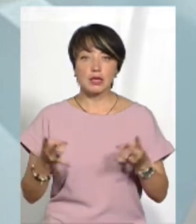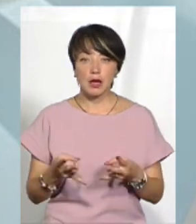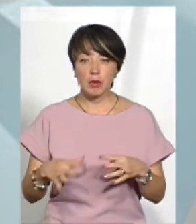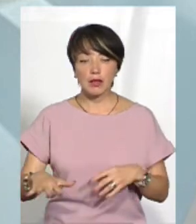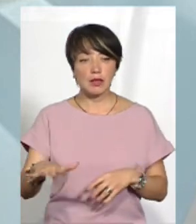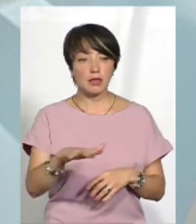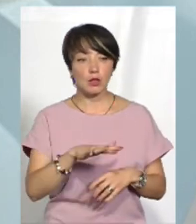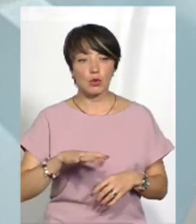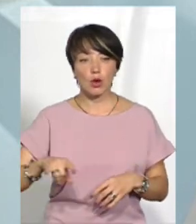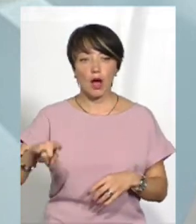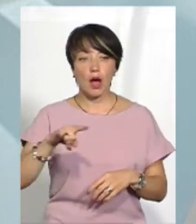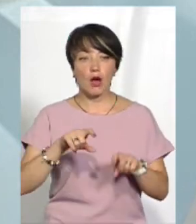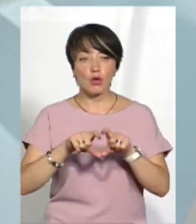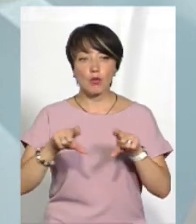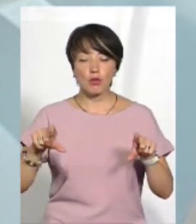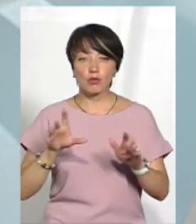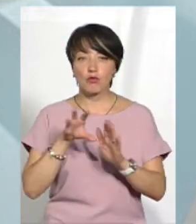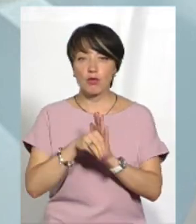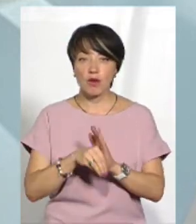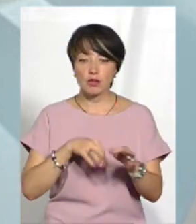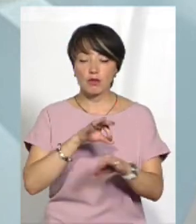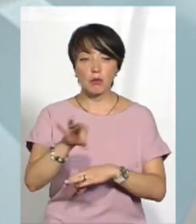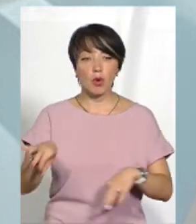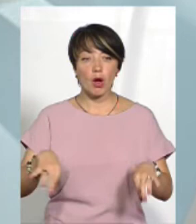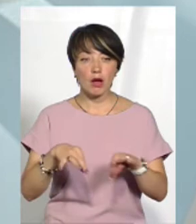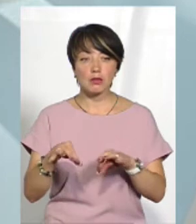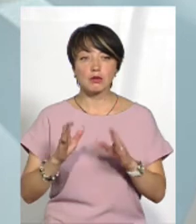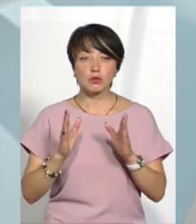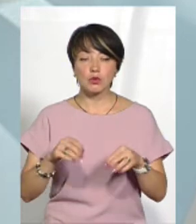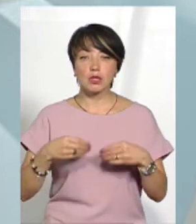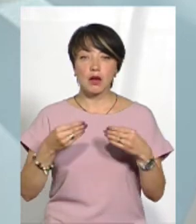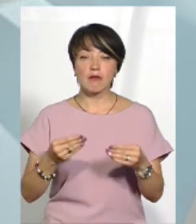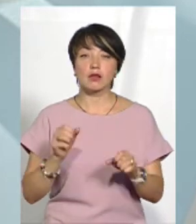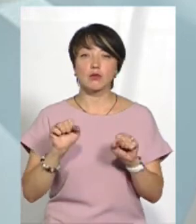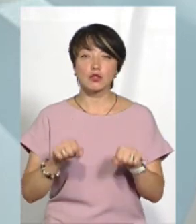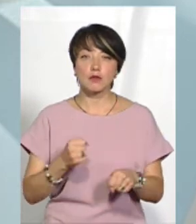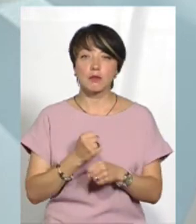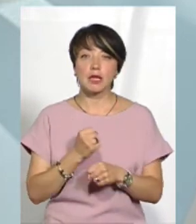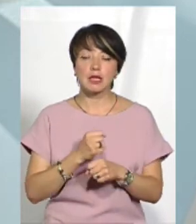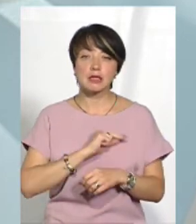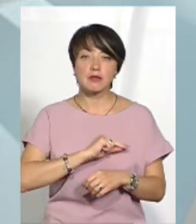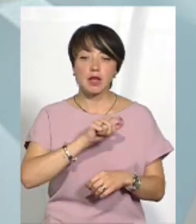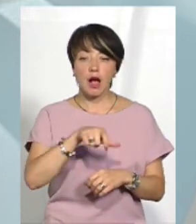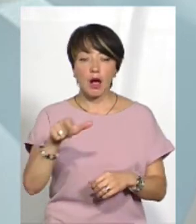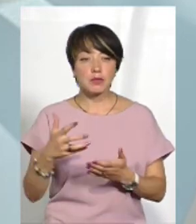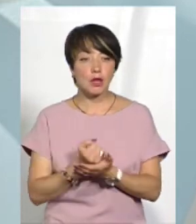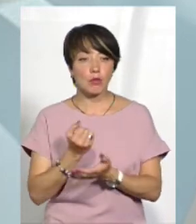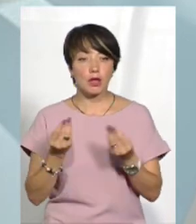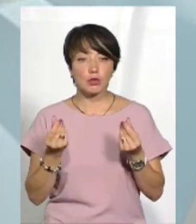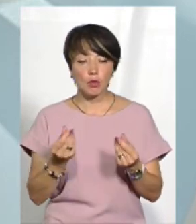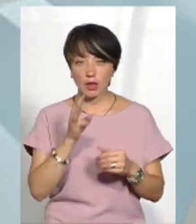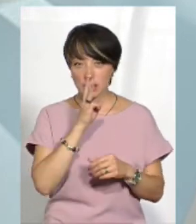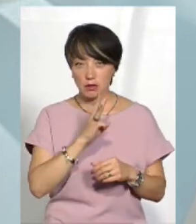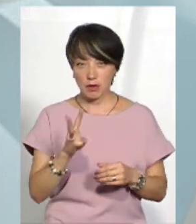на території аеропорту впроваджувати ті проекти, які будуть давати можливість працівникам заробляти гроші